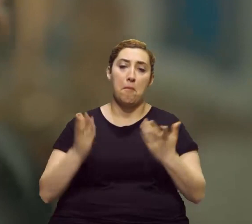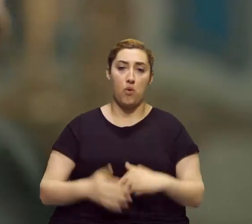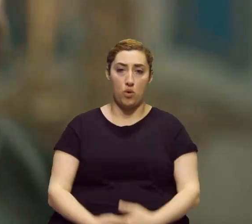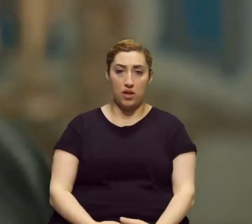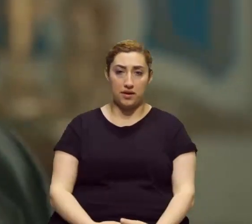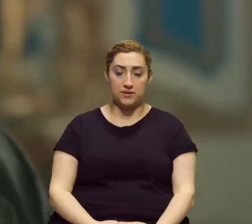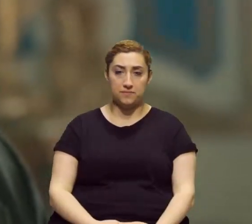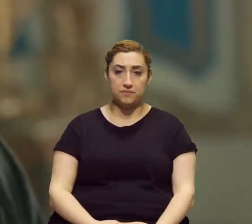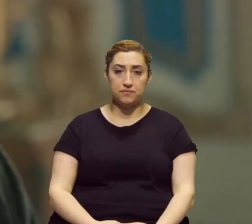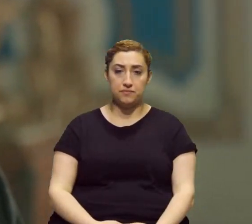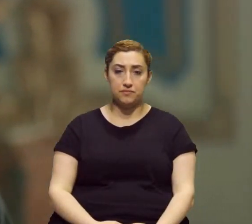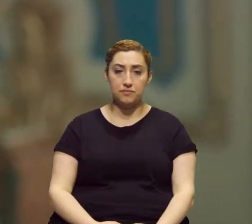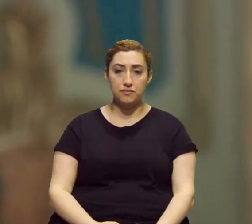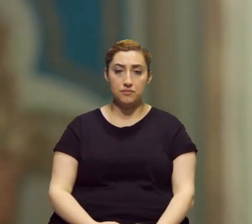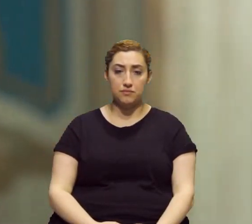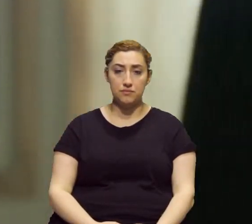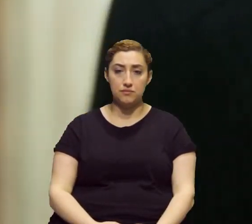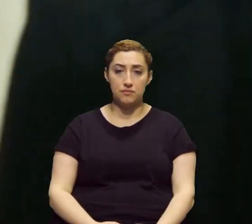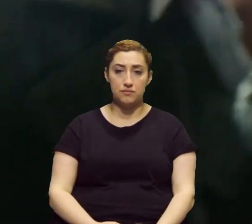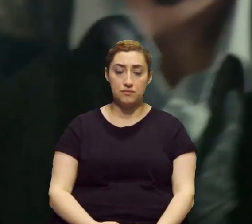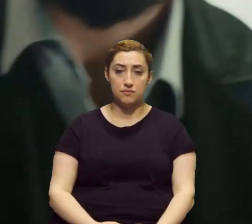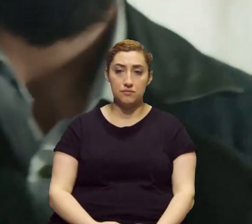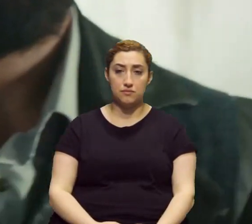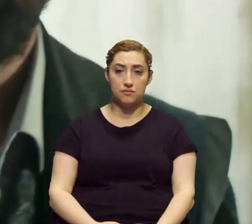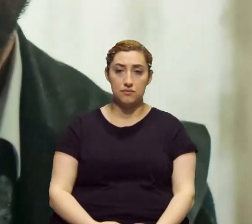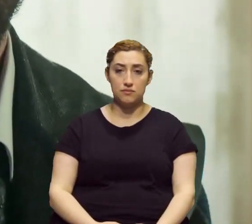Serasker aralarında bakıştılar, Mustafa da odada.